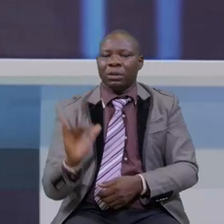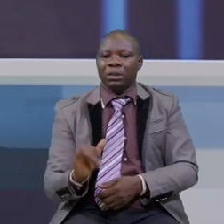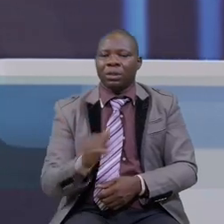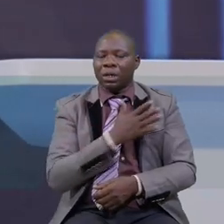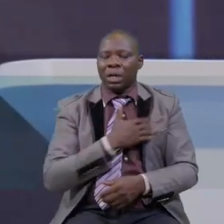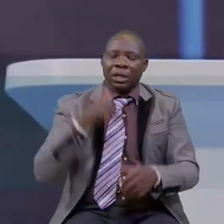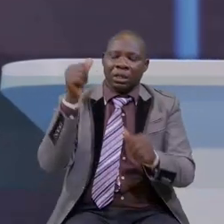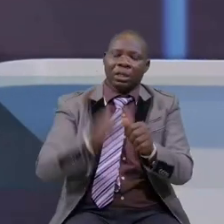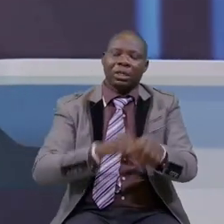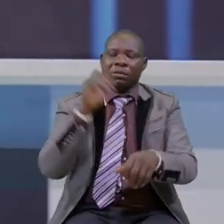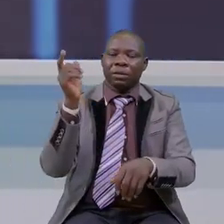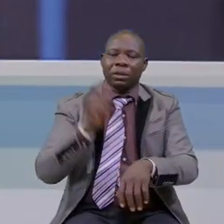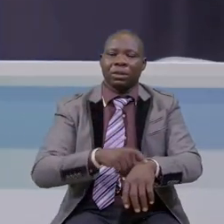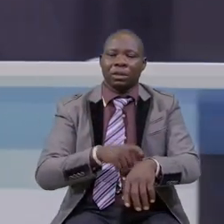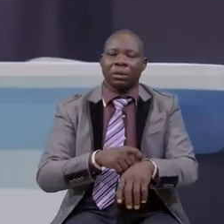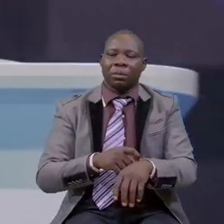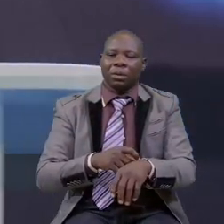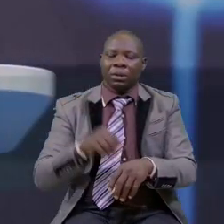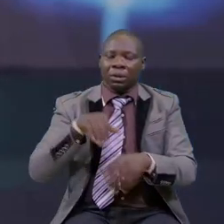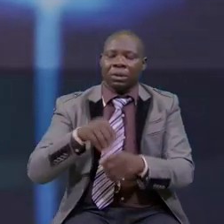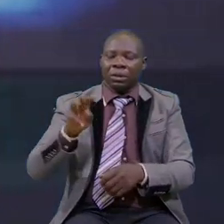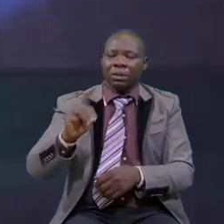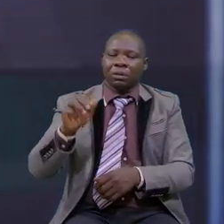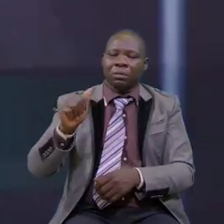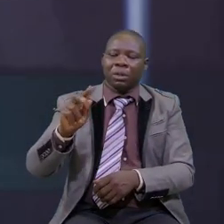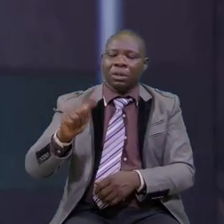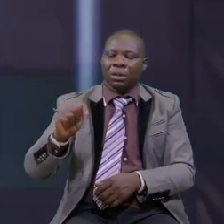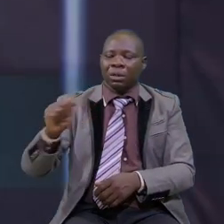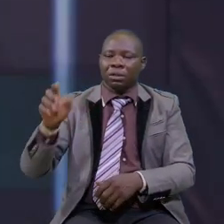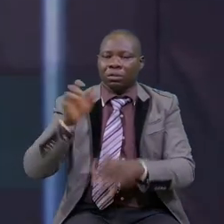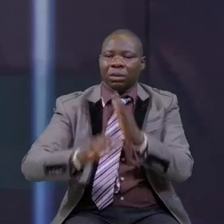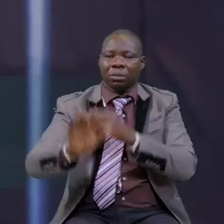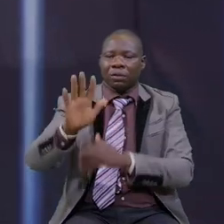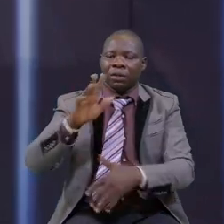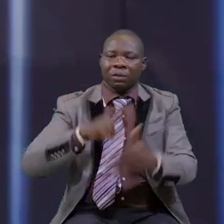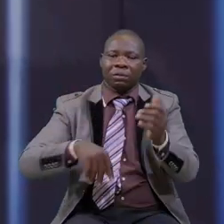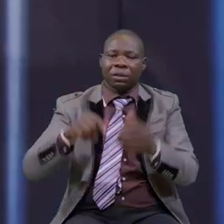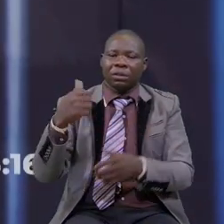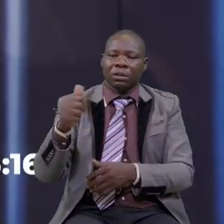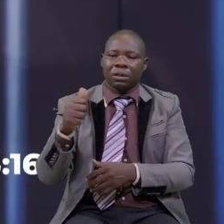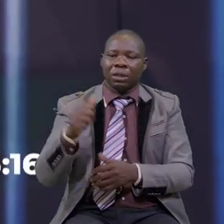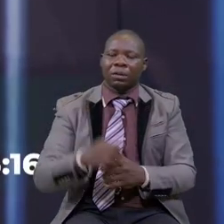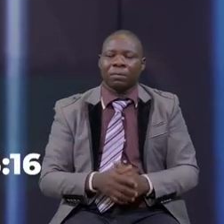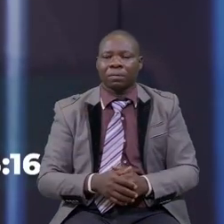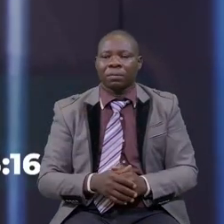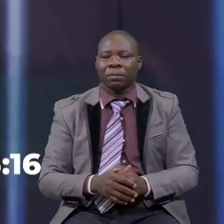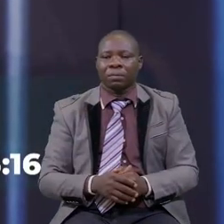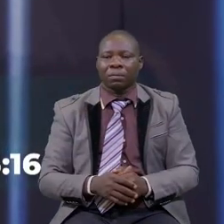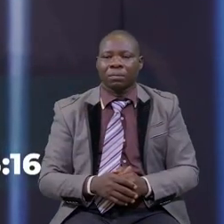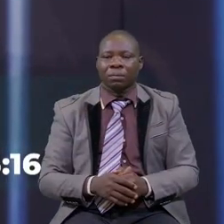à tout moment, partout. Matthieu 5, verset 10. Matthieu 5,